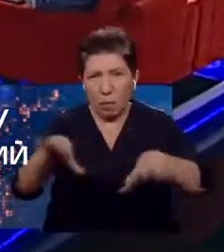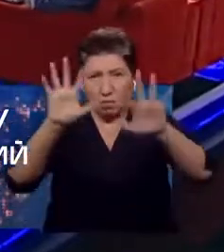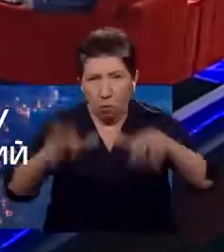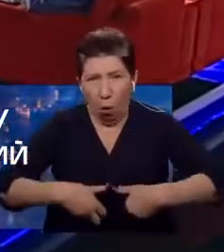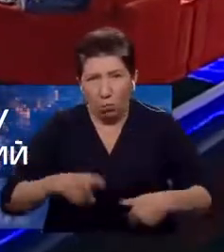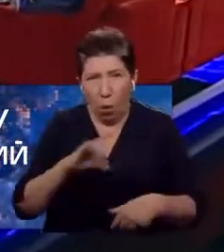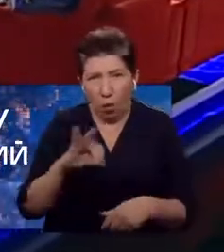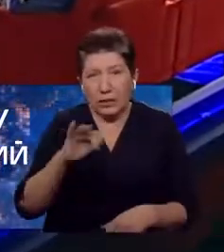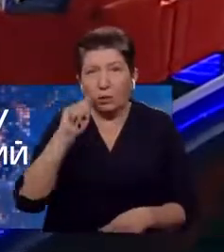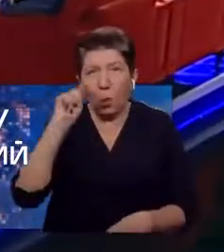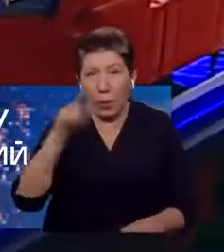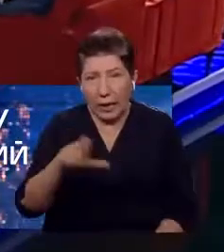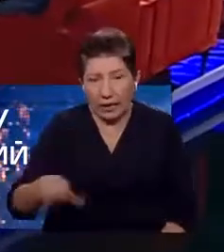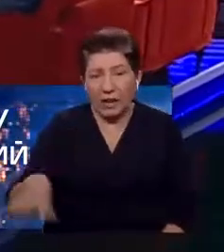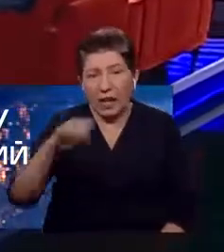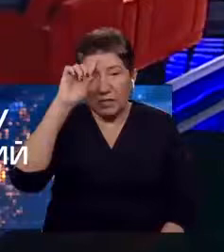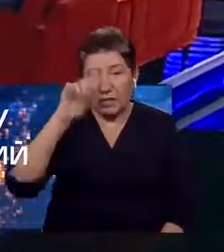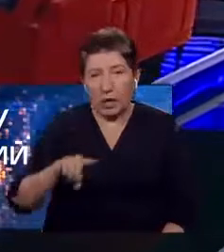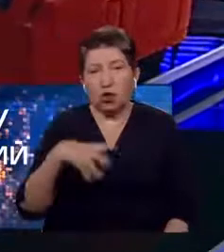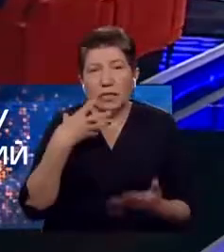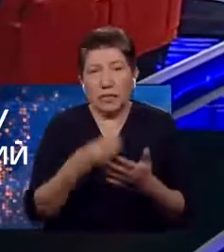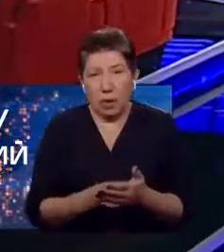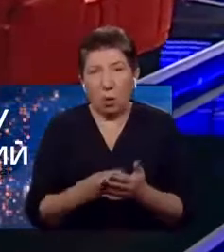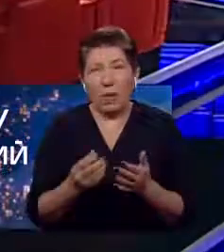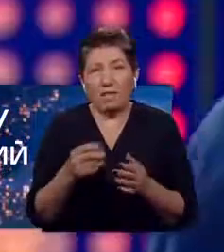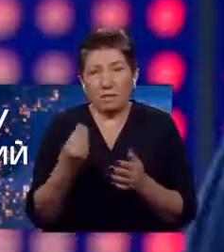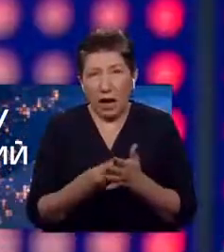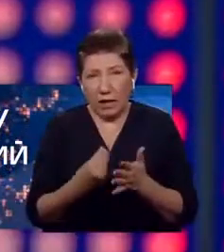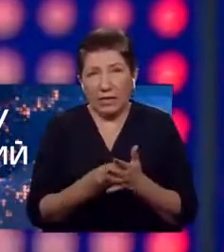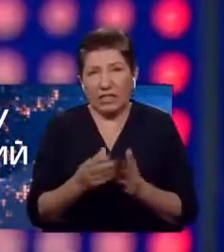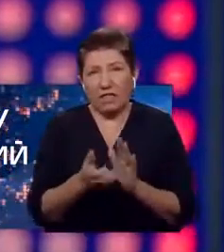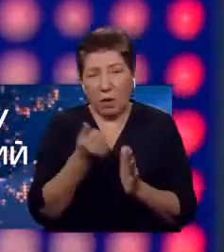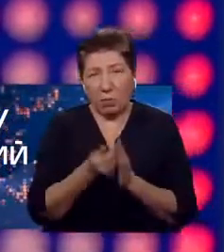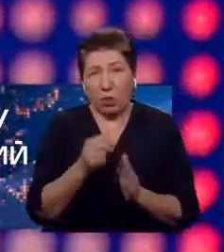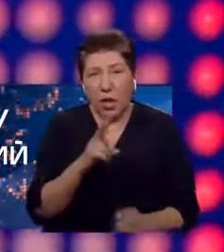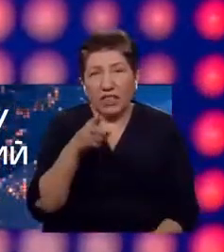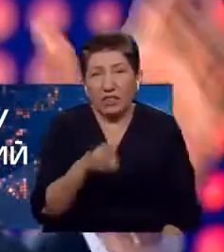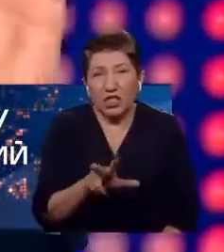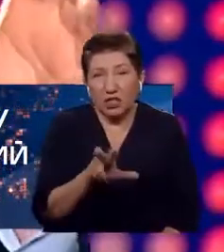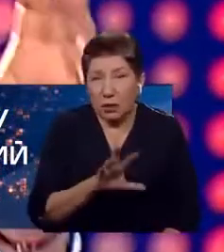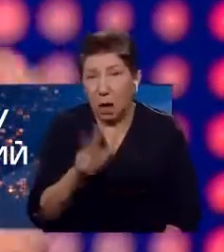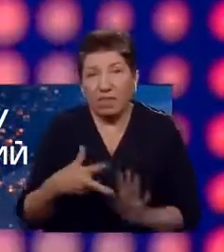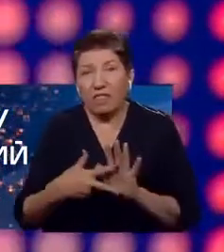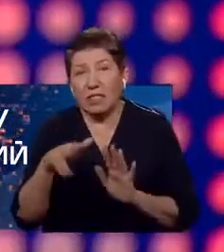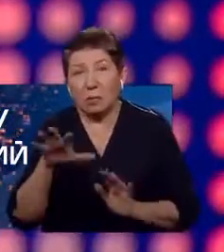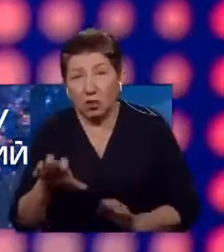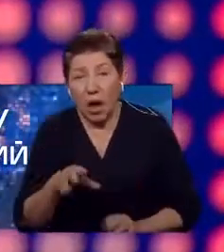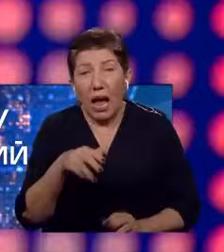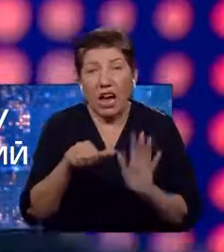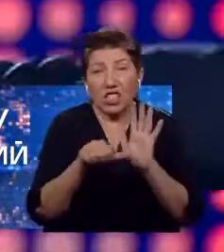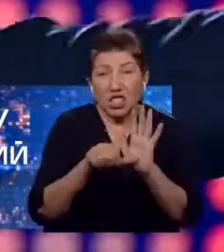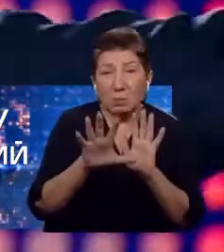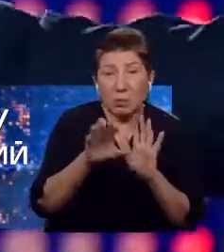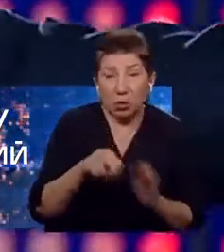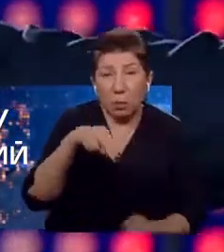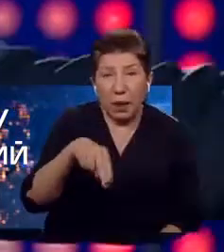простих українців. І всі знають, що собівартість видобутку газу складає 2200, а не 8500. А 6500 – це ПДВ, рента